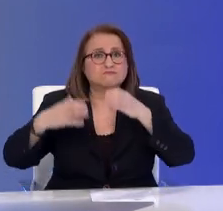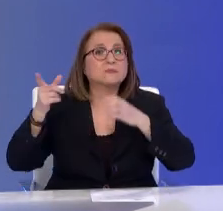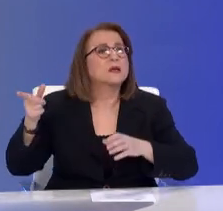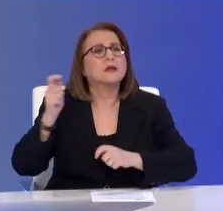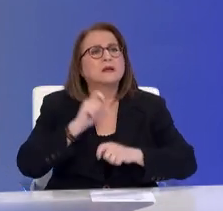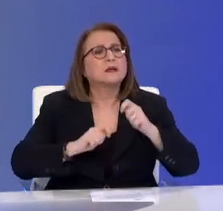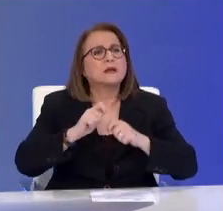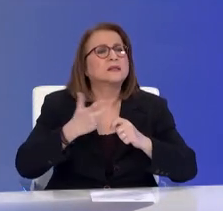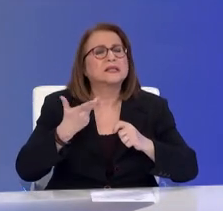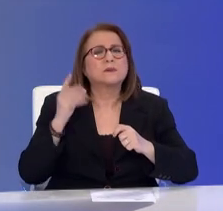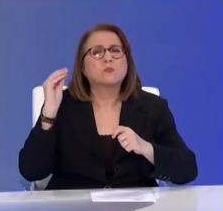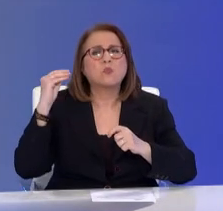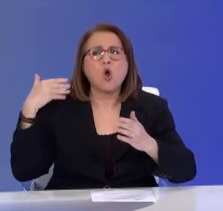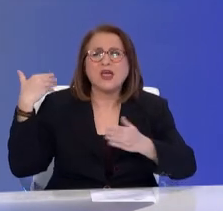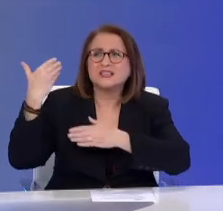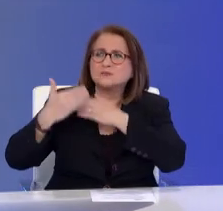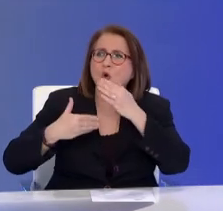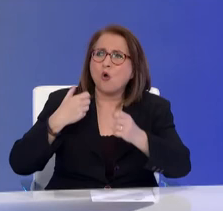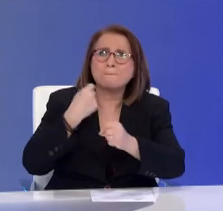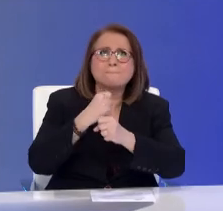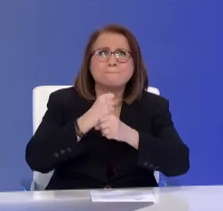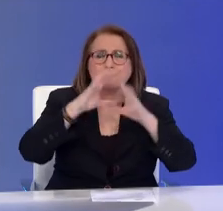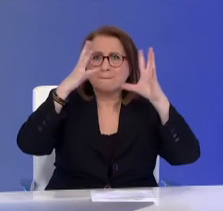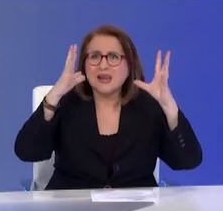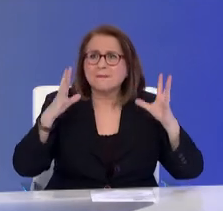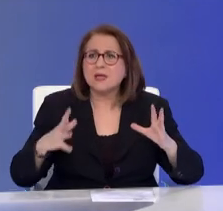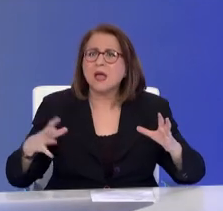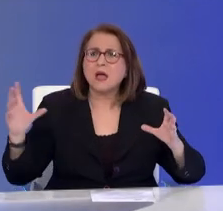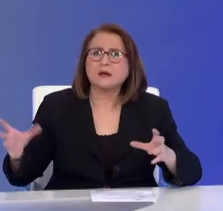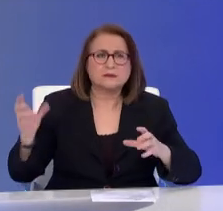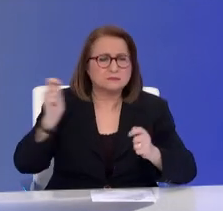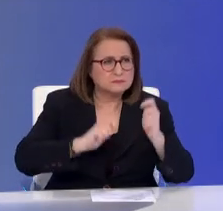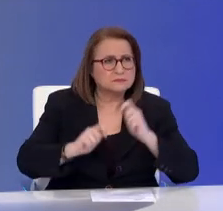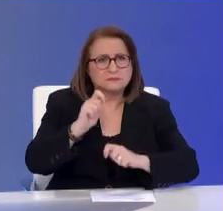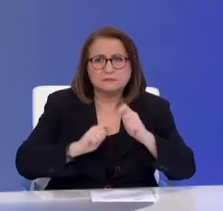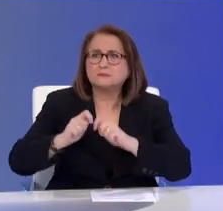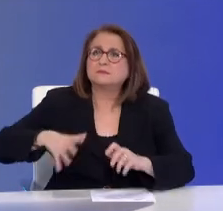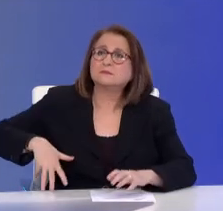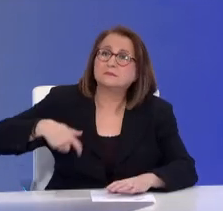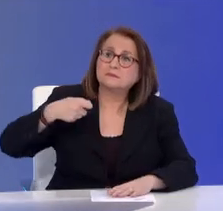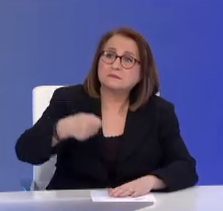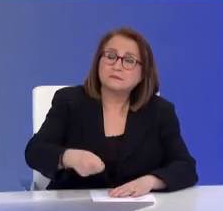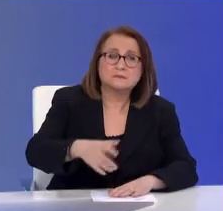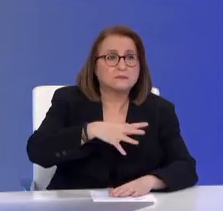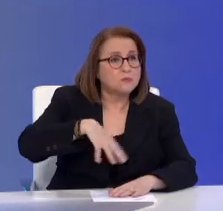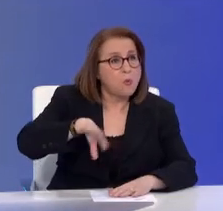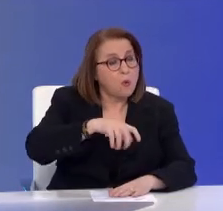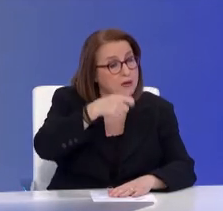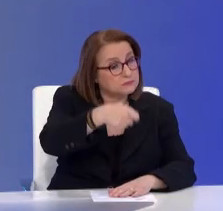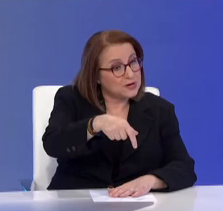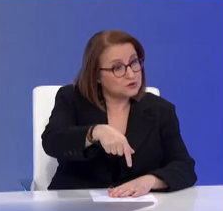πολιτιστικής κληρονομιάς. Λαμβάνοντας υπόψη όλα τα παραπάνω, με μεγάλη τιμή και